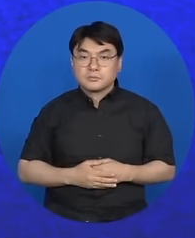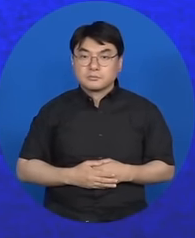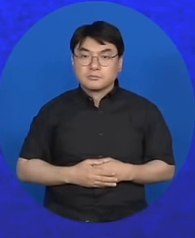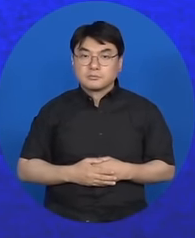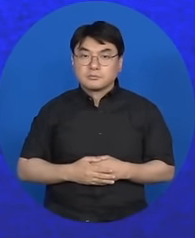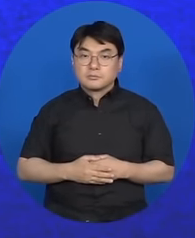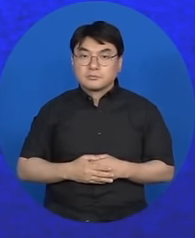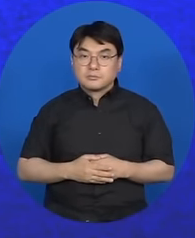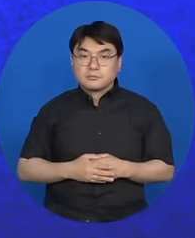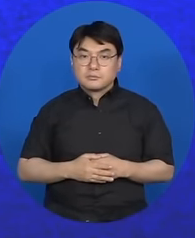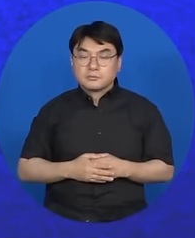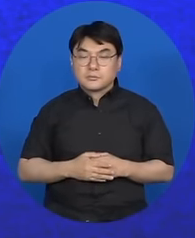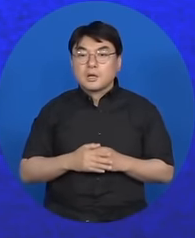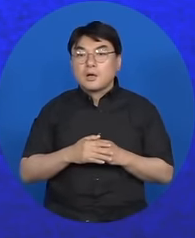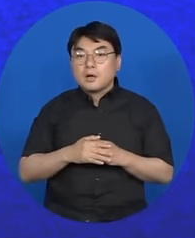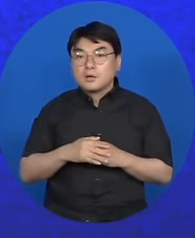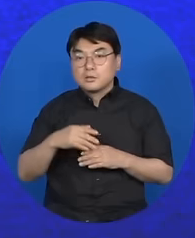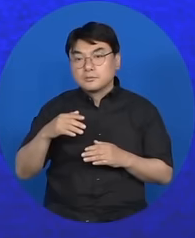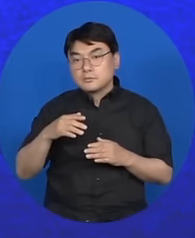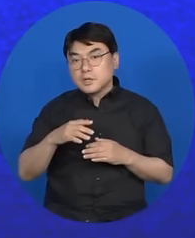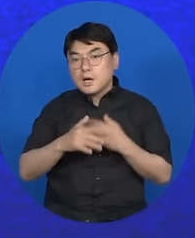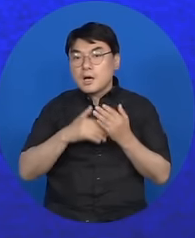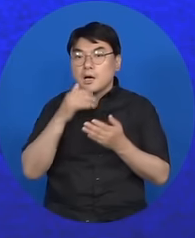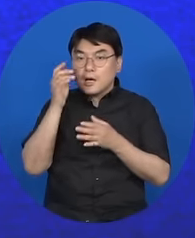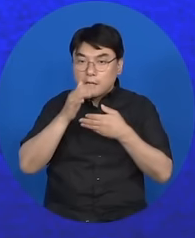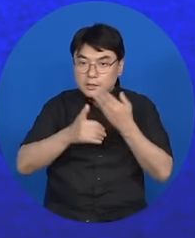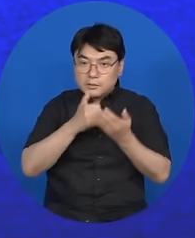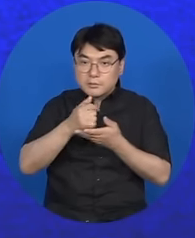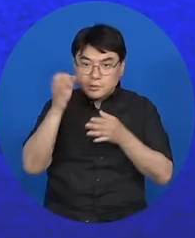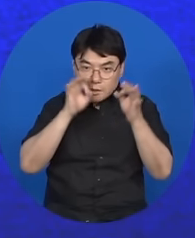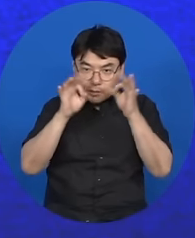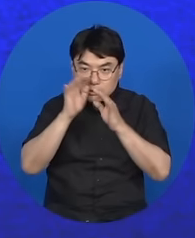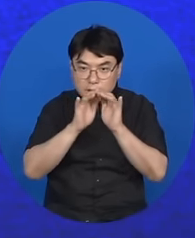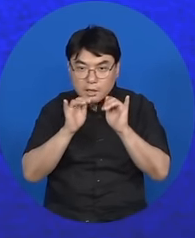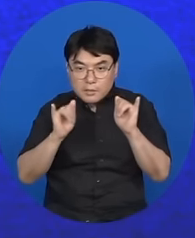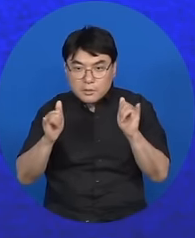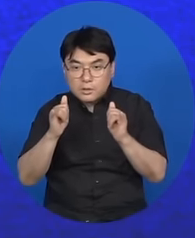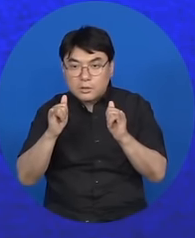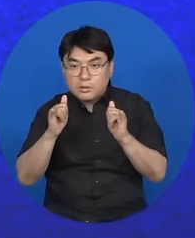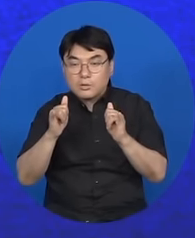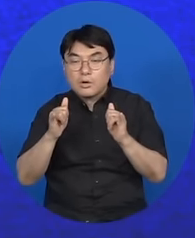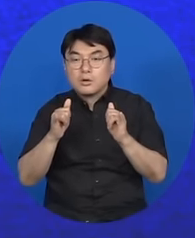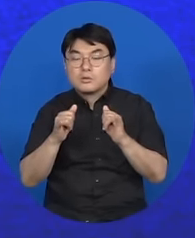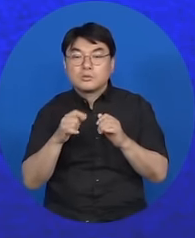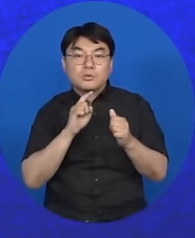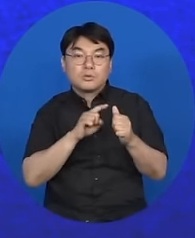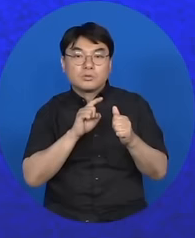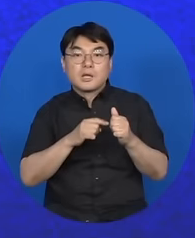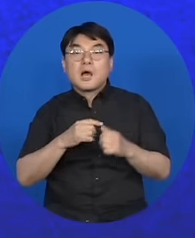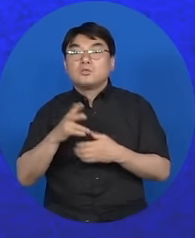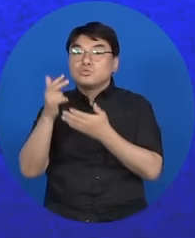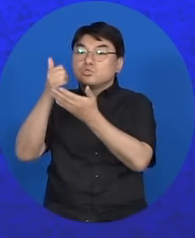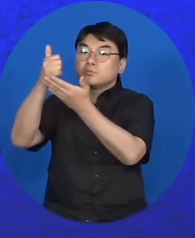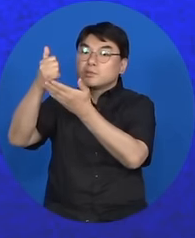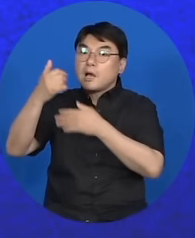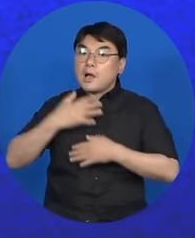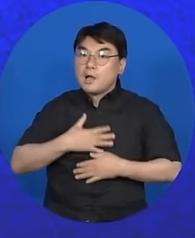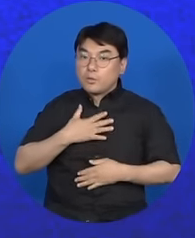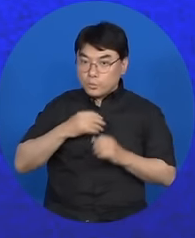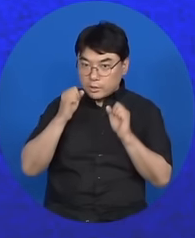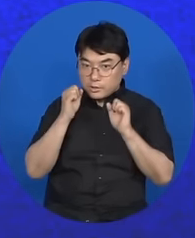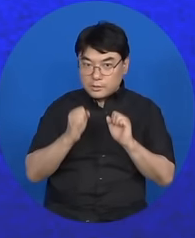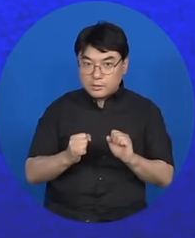공허함을 채우기 위해서 하나님을 찾고 있었던 사람인 것을 주님은 잘 알고 계셨어요. 그리고